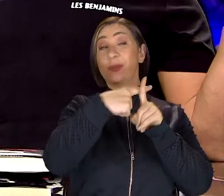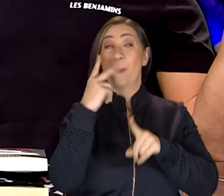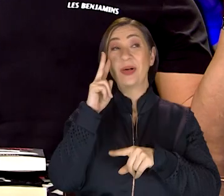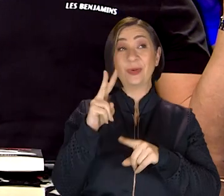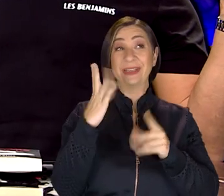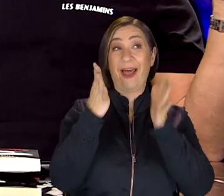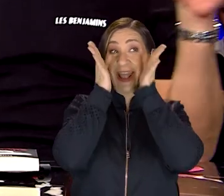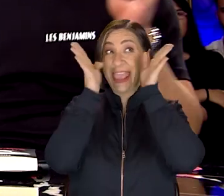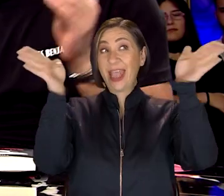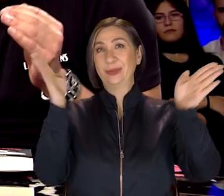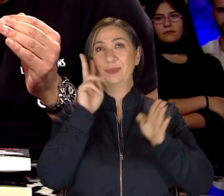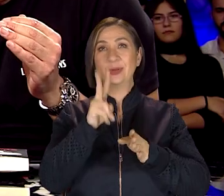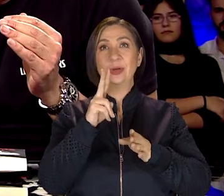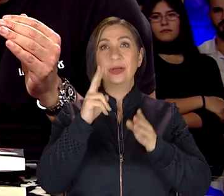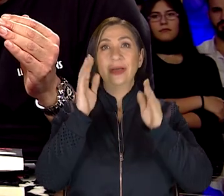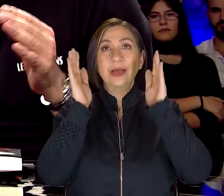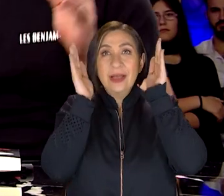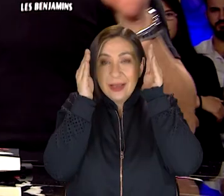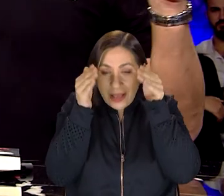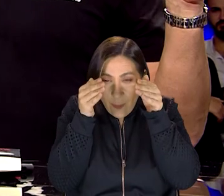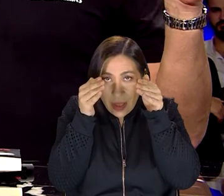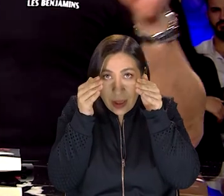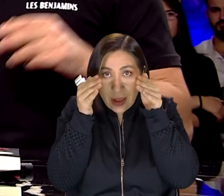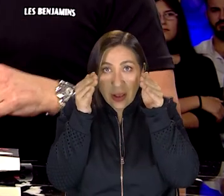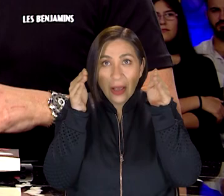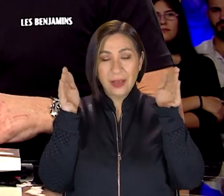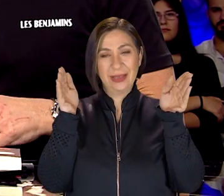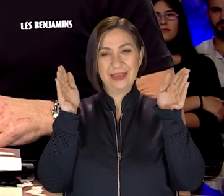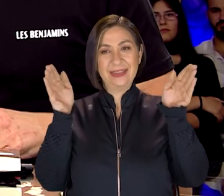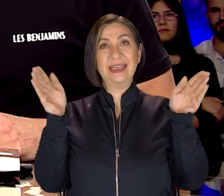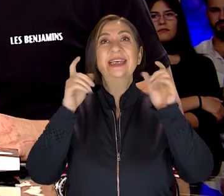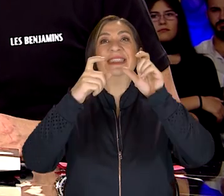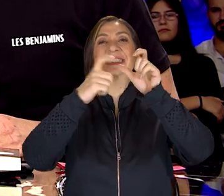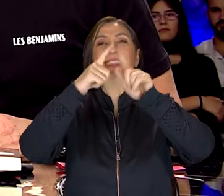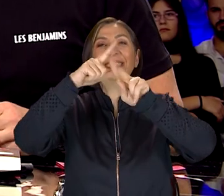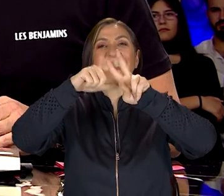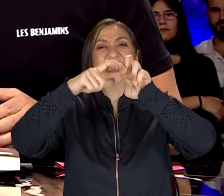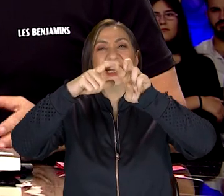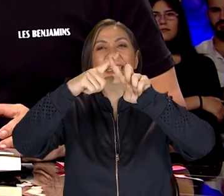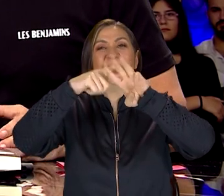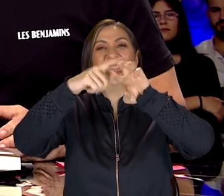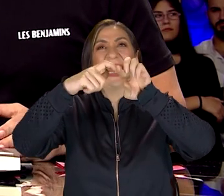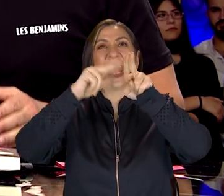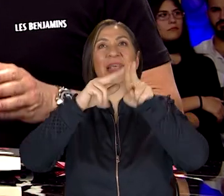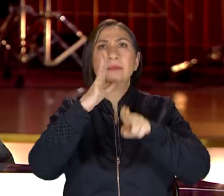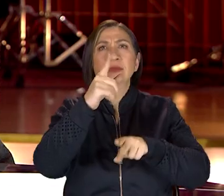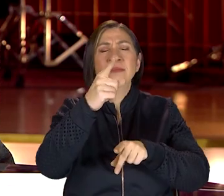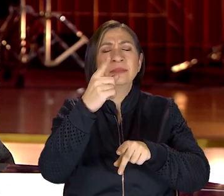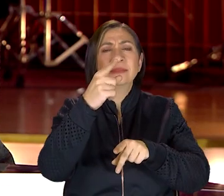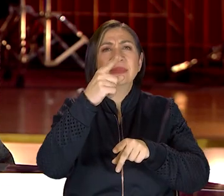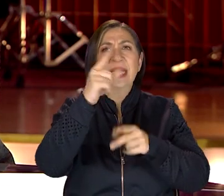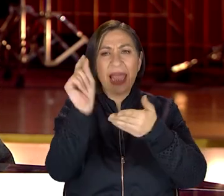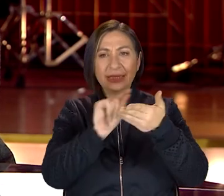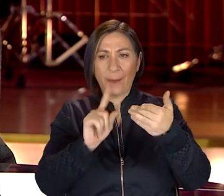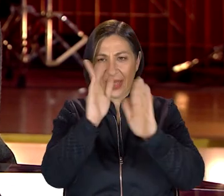Daha geniş bakıyorsun. Yani yok şu ya, kapalı, anladın mı? Hmm. Şu Star Trek'te, bilmem farkında mısın? Hmm. Gene Roddenberry Star